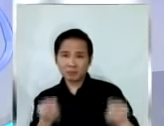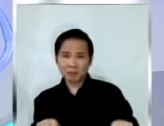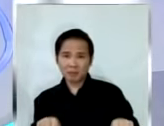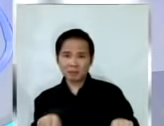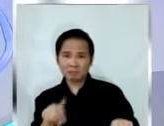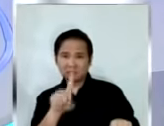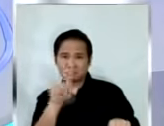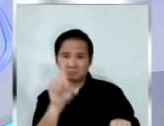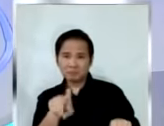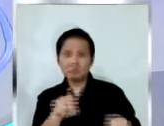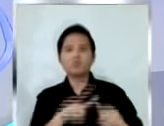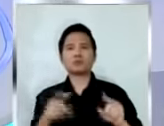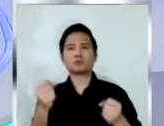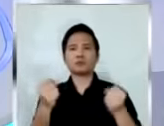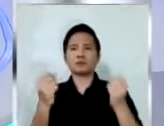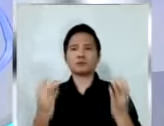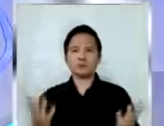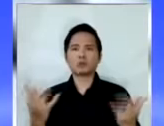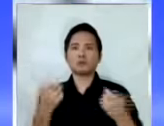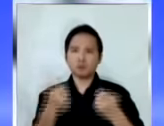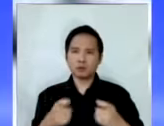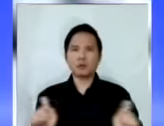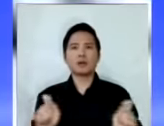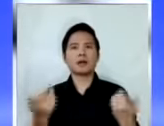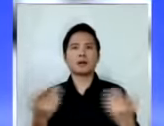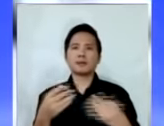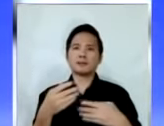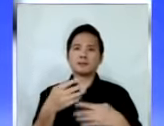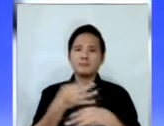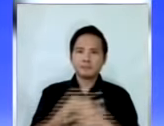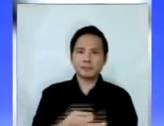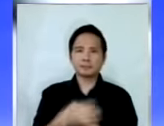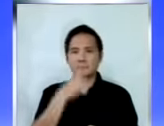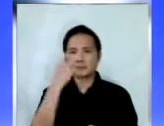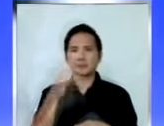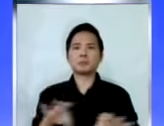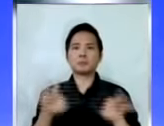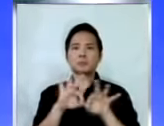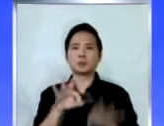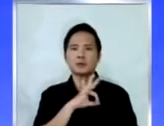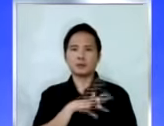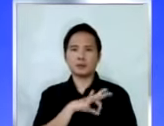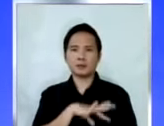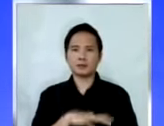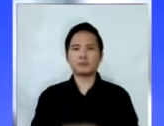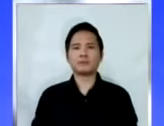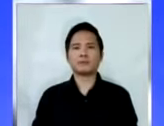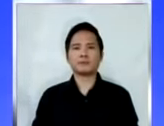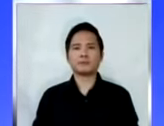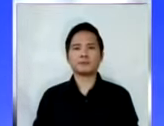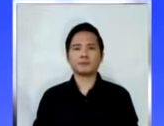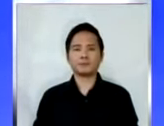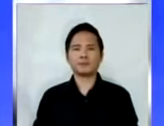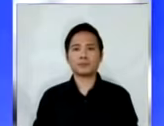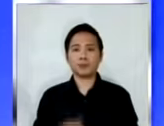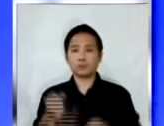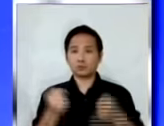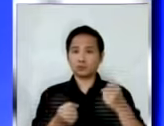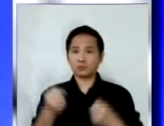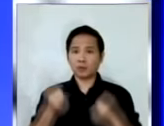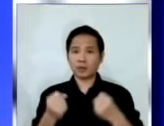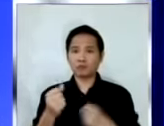driver dahil kahit papano'y kikita po sila. Ang pagbiyahe ng mga modern jeep, kung tawagin, ay ikinatuwa